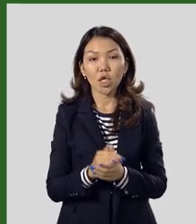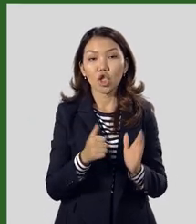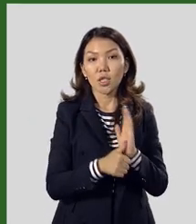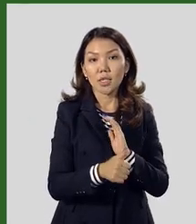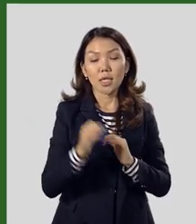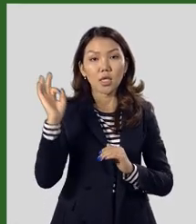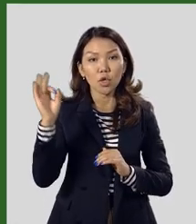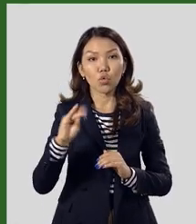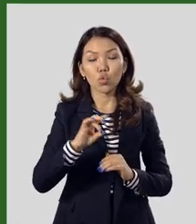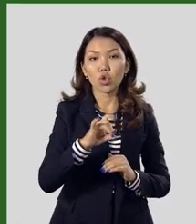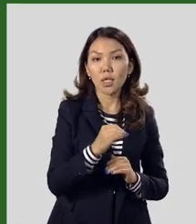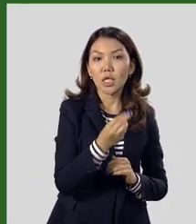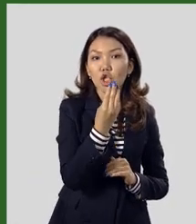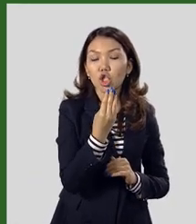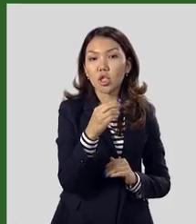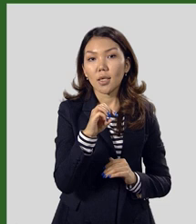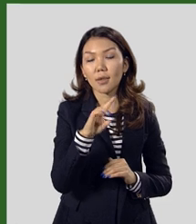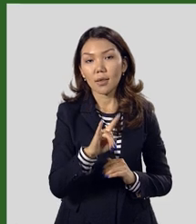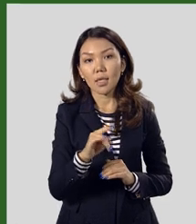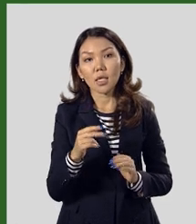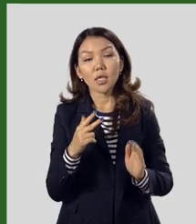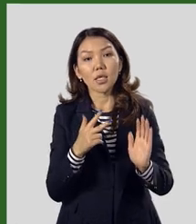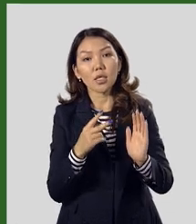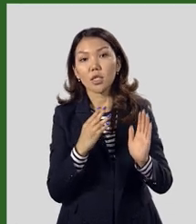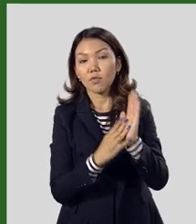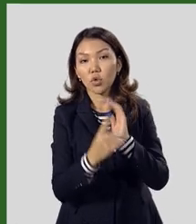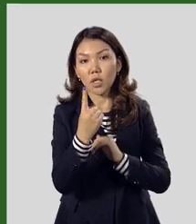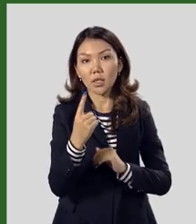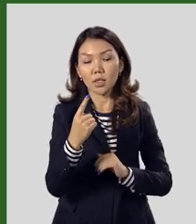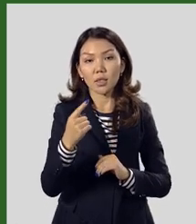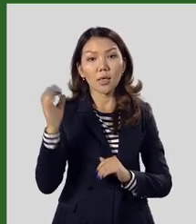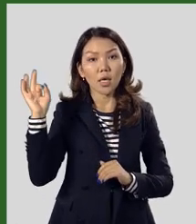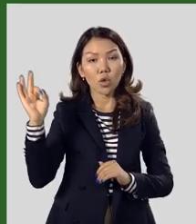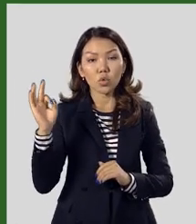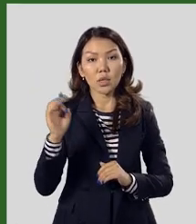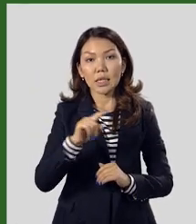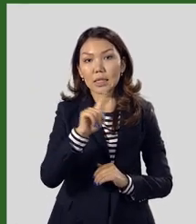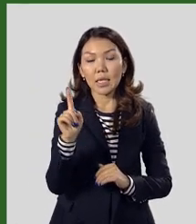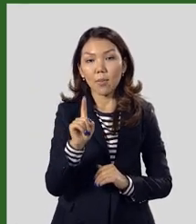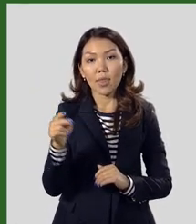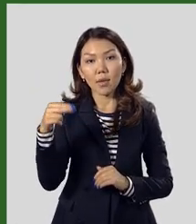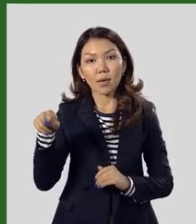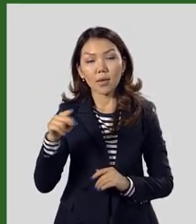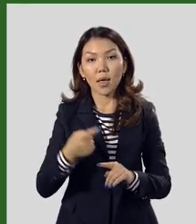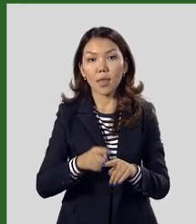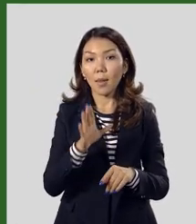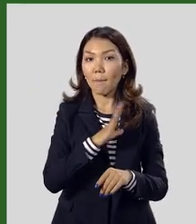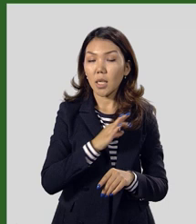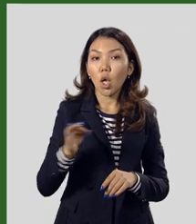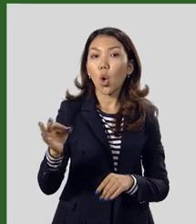широты и 91 градус западной долготы. Это был